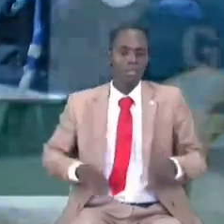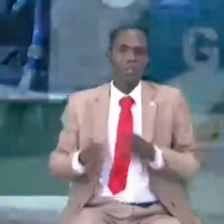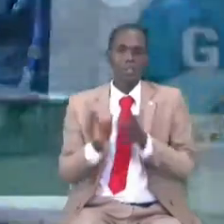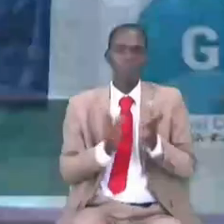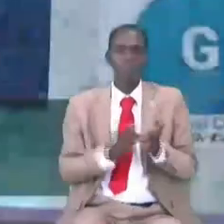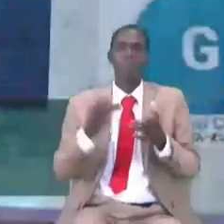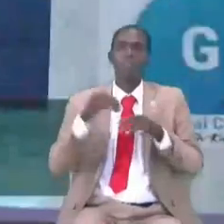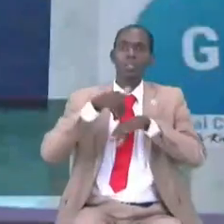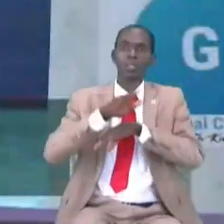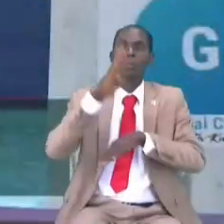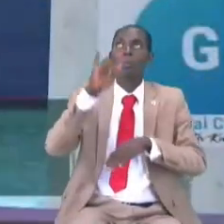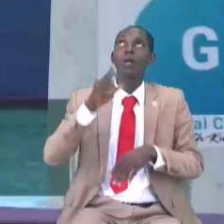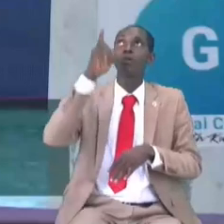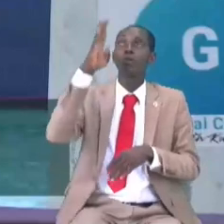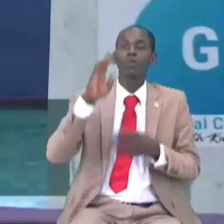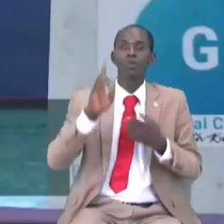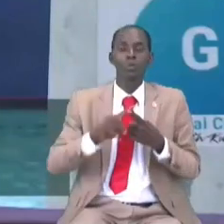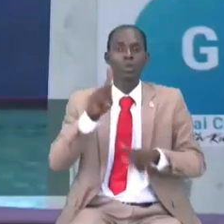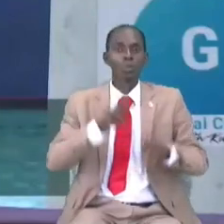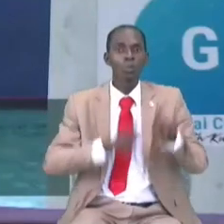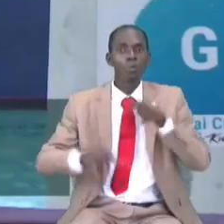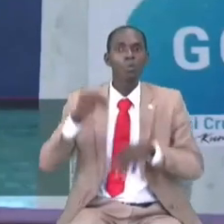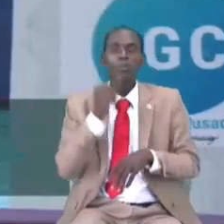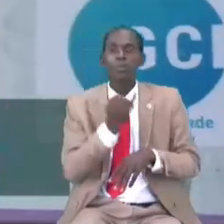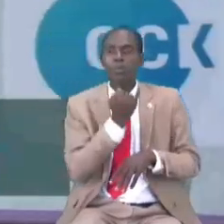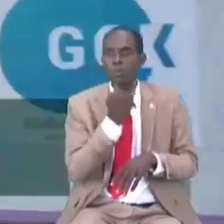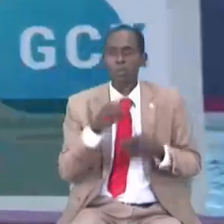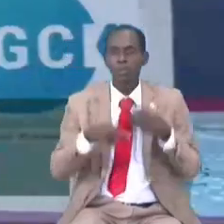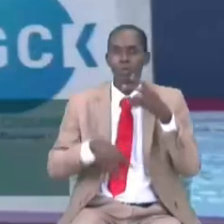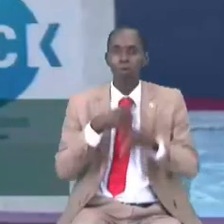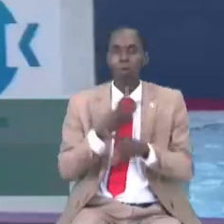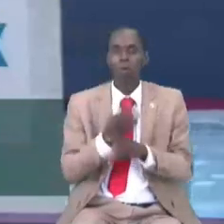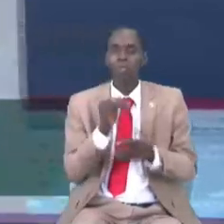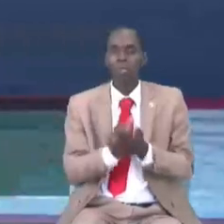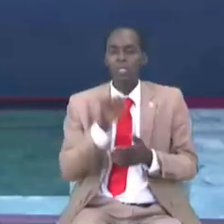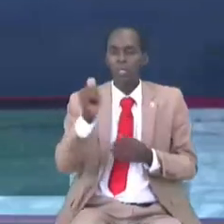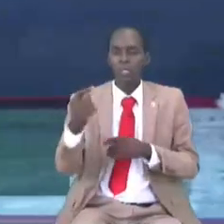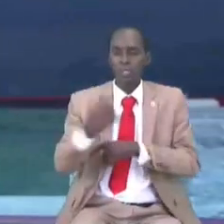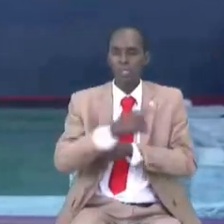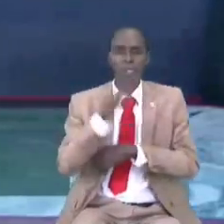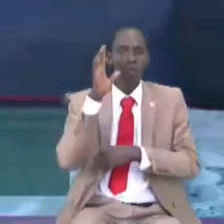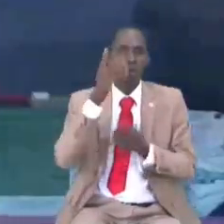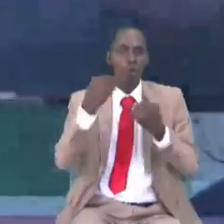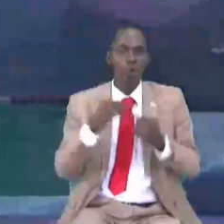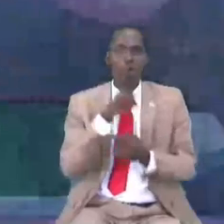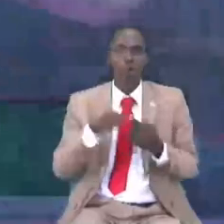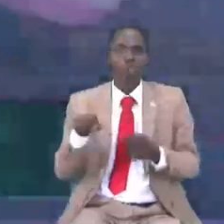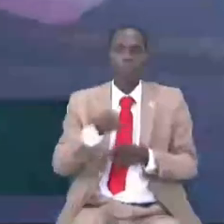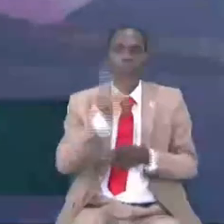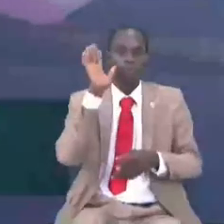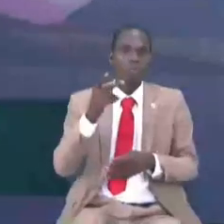les jours viendront où vous verrez tout autour de vous, Jérusalem. Dieu